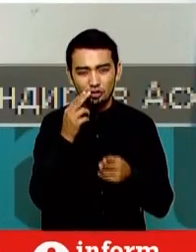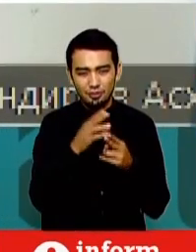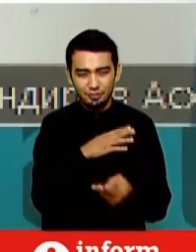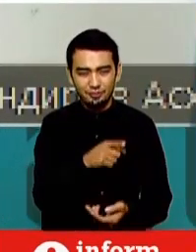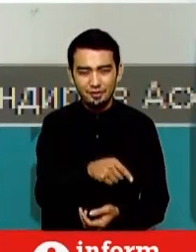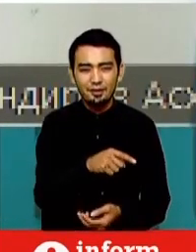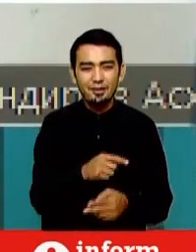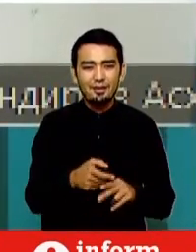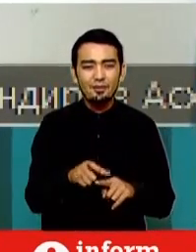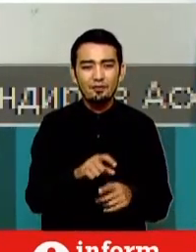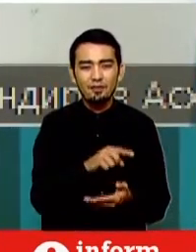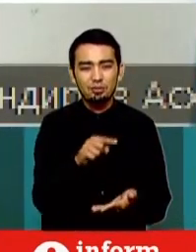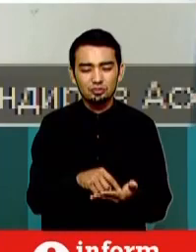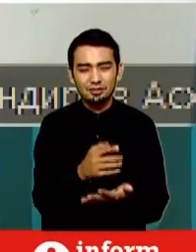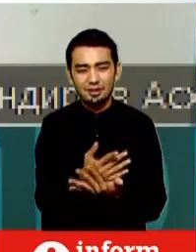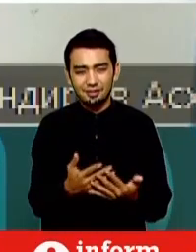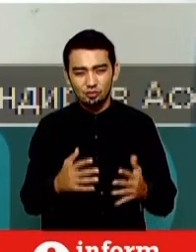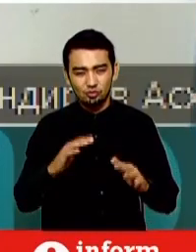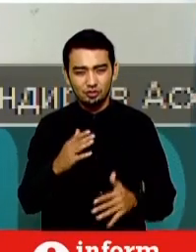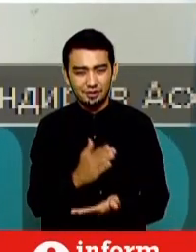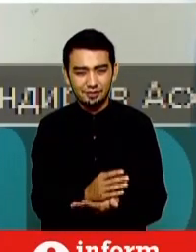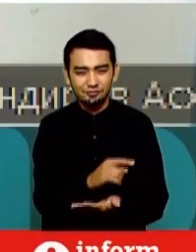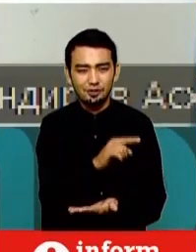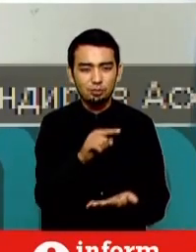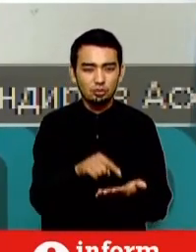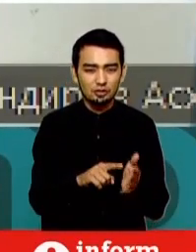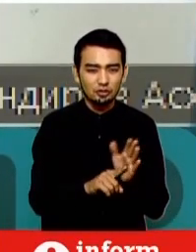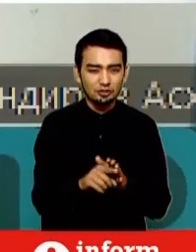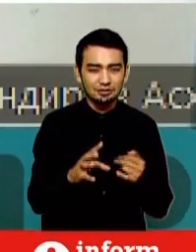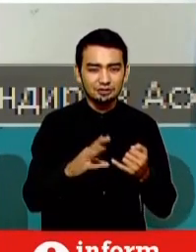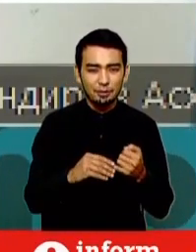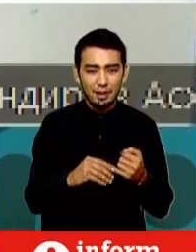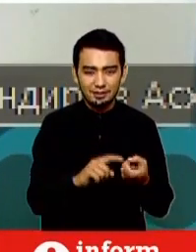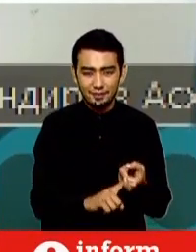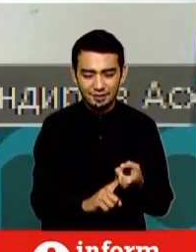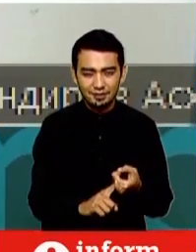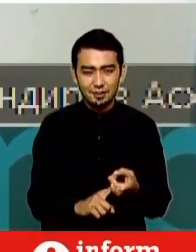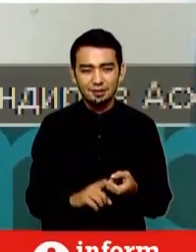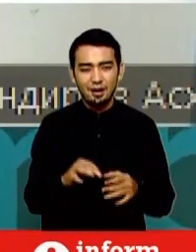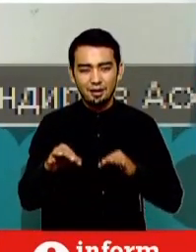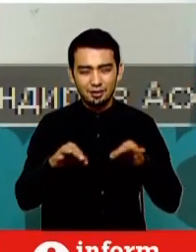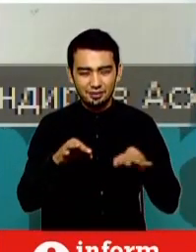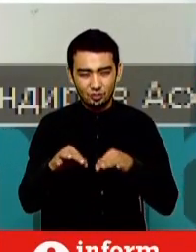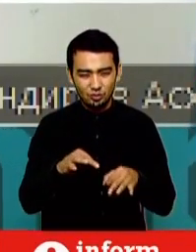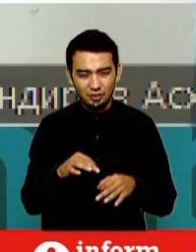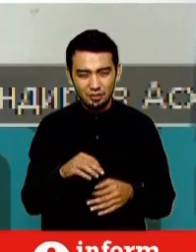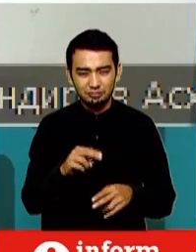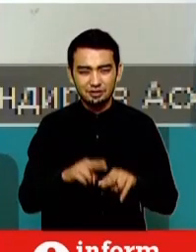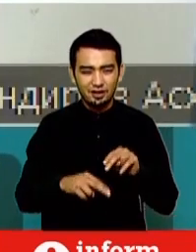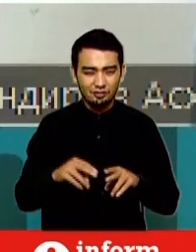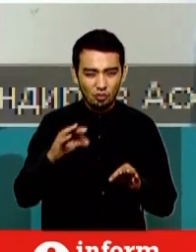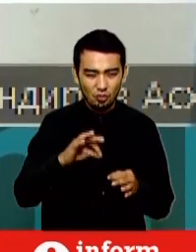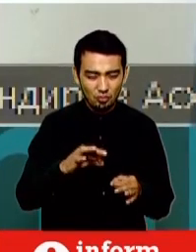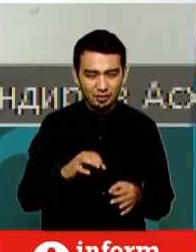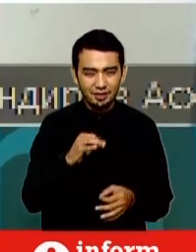вопросы различного спектра, начиная от вопросов земельных отношений, архитектуры, градостроительства.